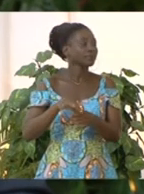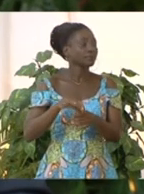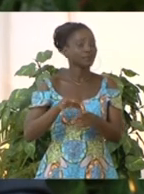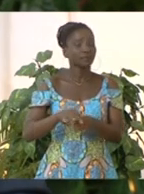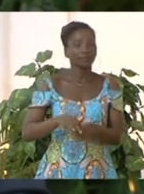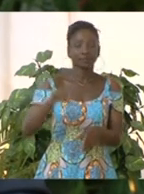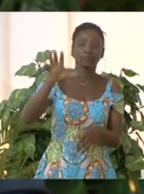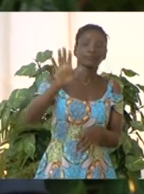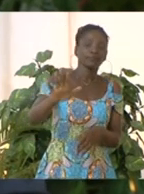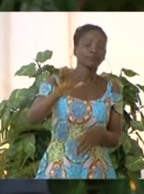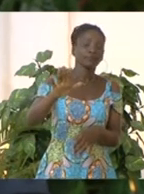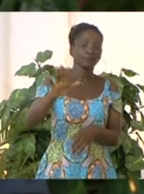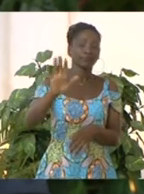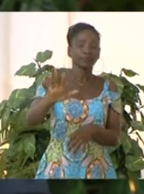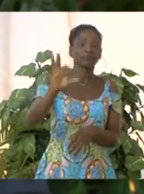59